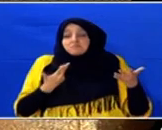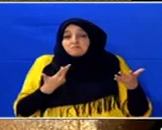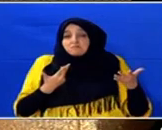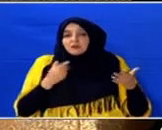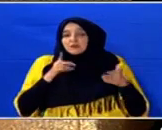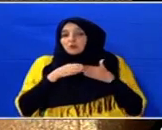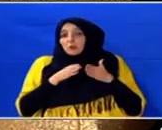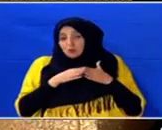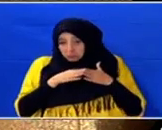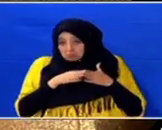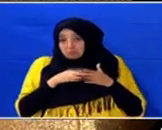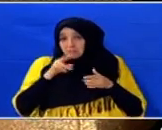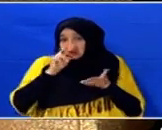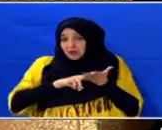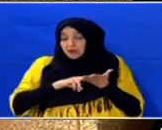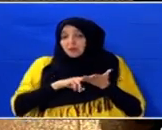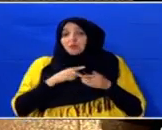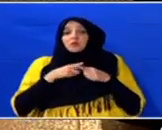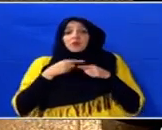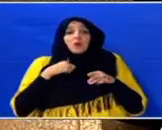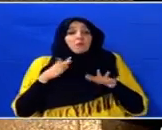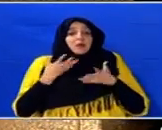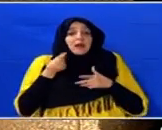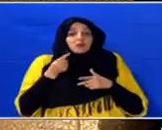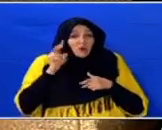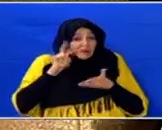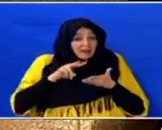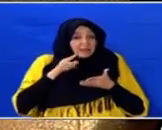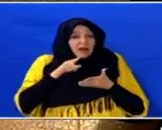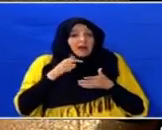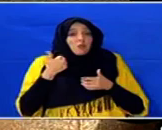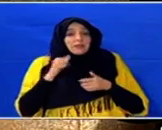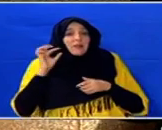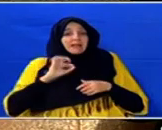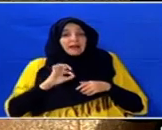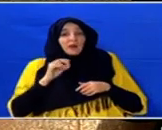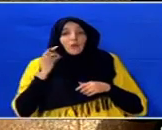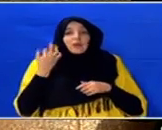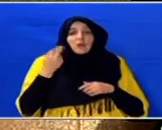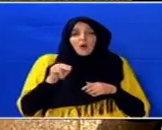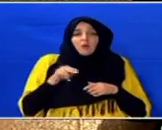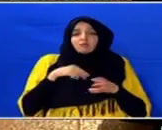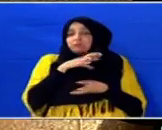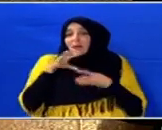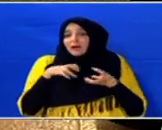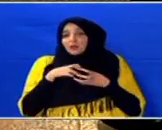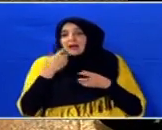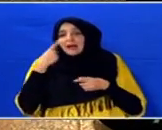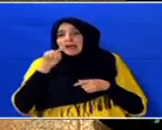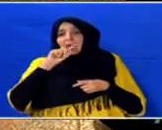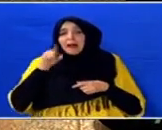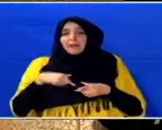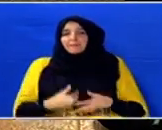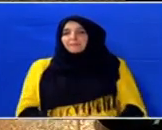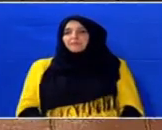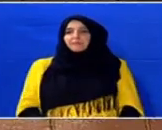نفس السؤال، هل يعني كي الزوج نتاعنا خلى الأموال هذه هل ويعطيونا الفائدة، اختلط يعني الحلال بالحرام أو ما شابه